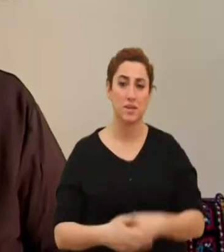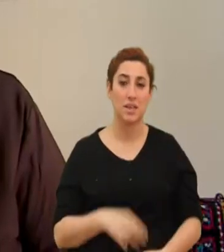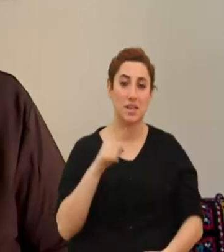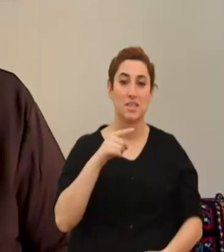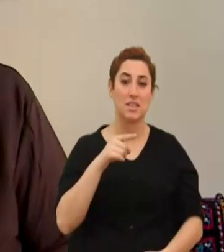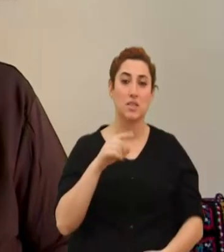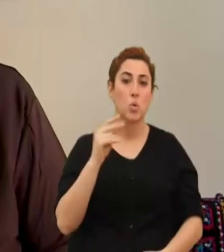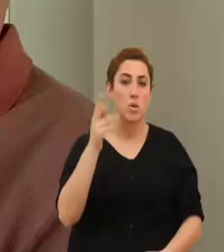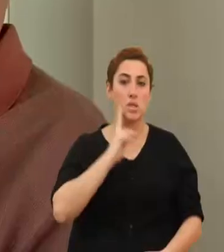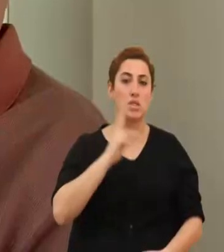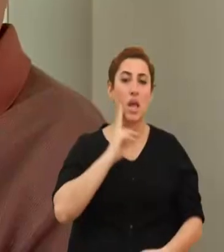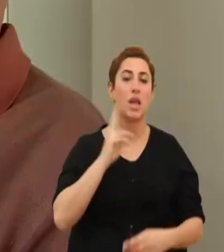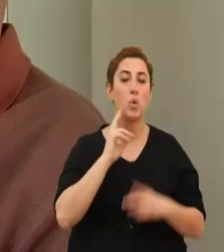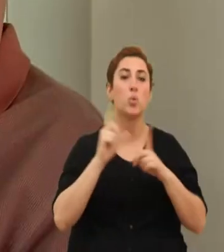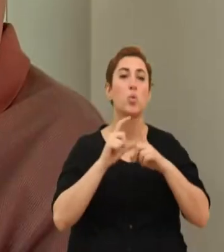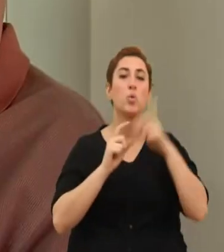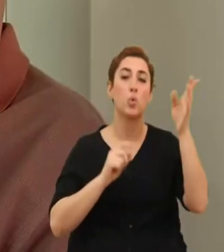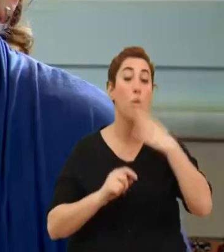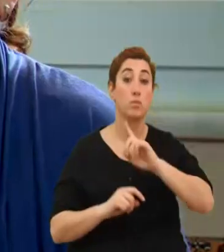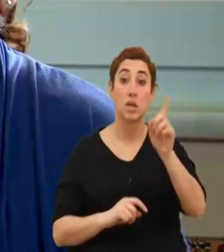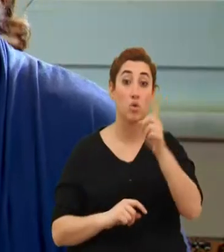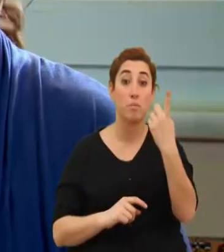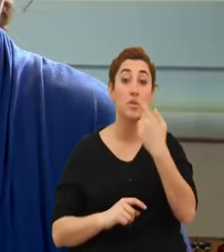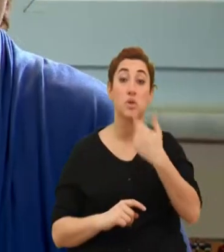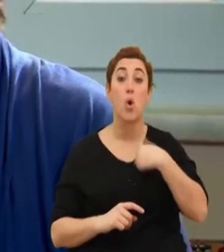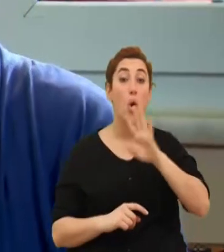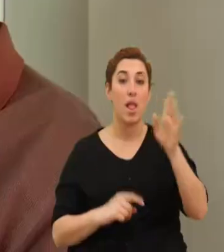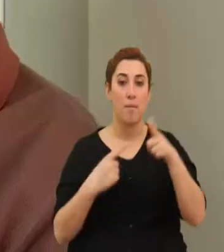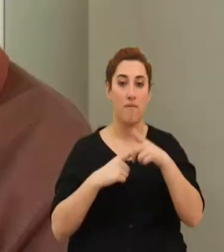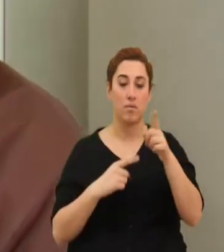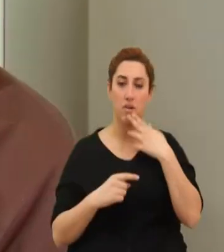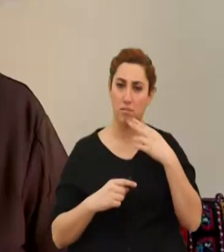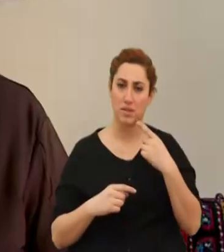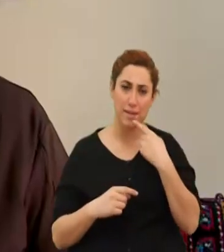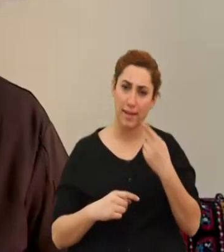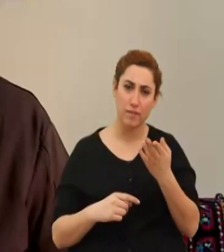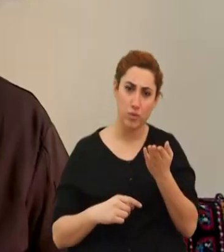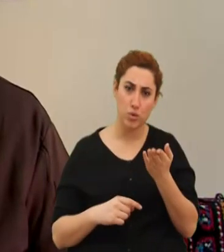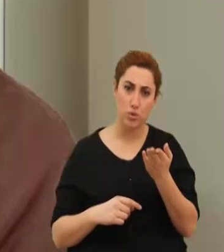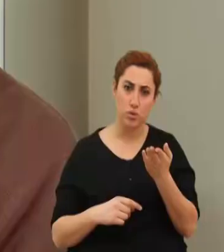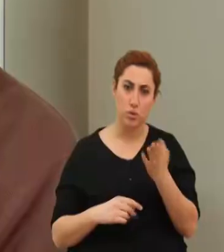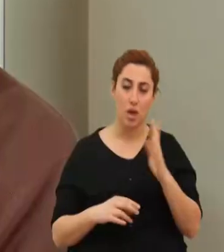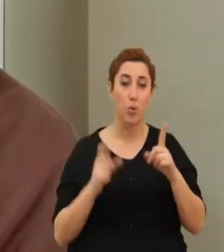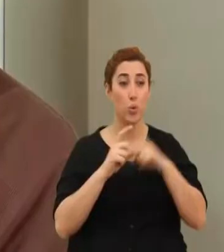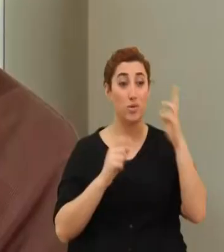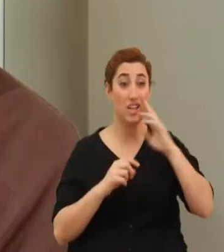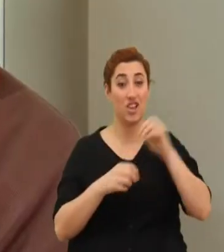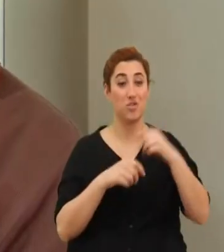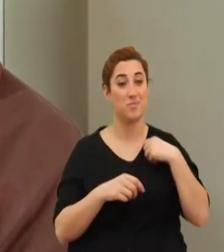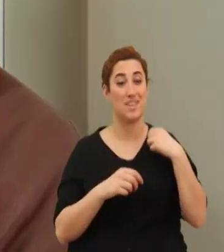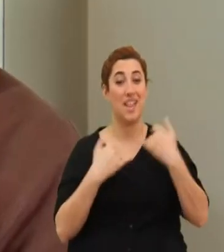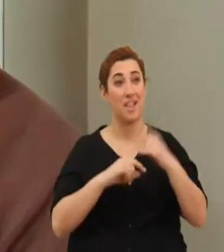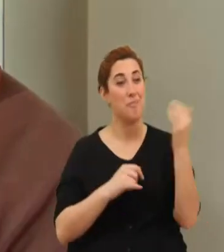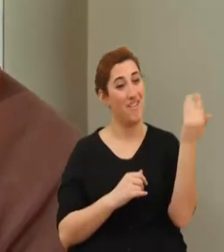Ya sizin karım kadar zengin dünürleriniz yok mu? Sakın, sakın öyle bir şey söyleme Fatma. Fatma Hanım sen ne diyorsun ya? Yani dünürler zengin diye biz